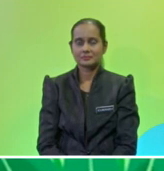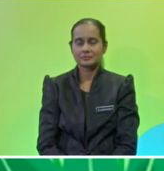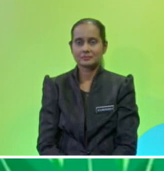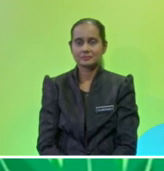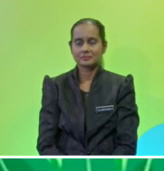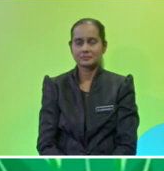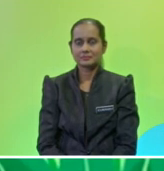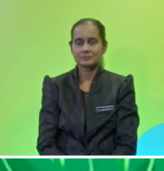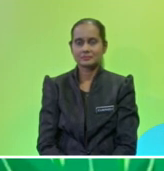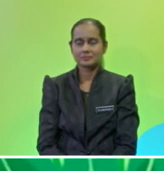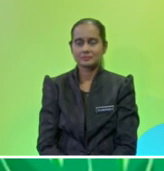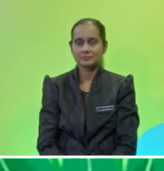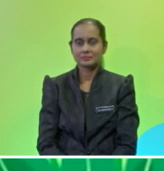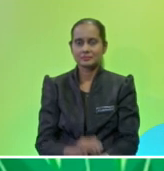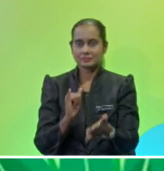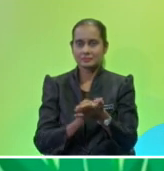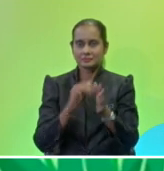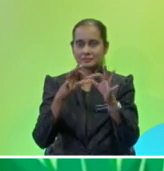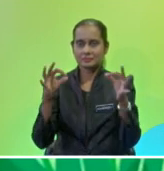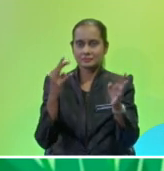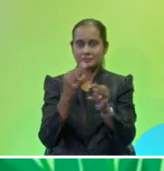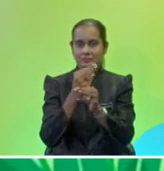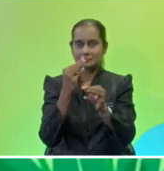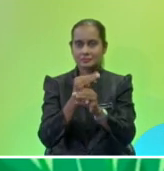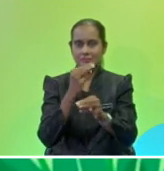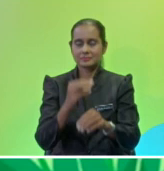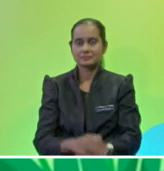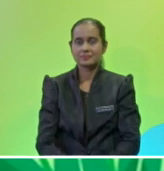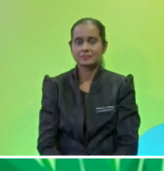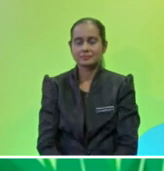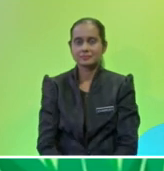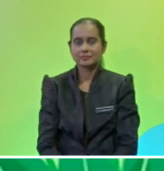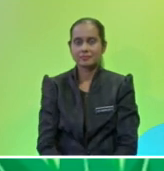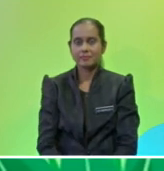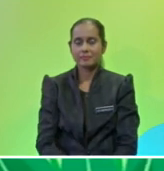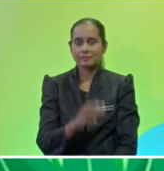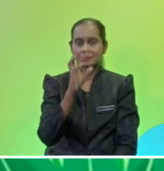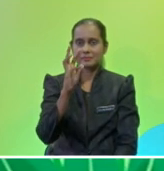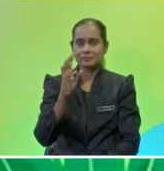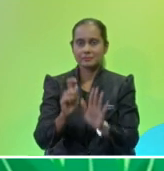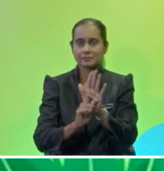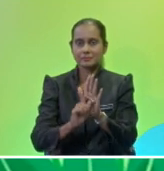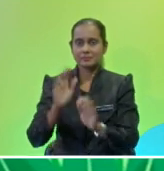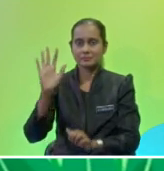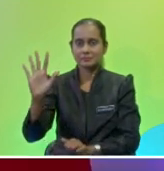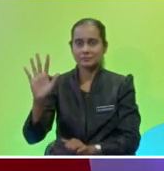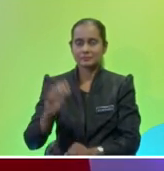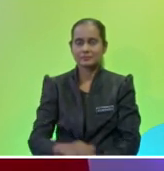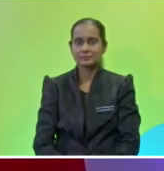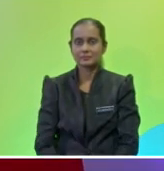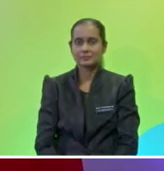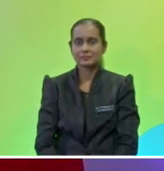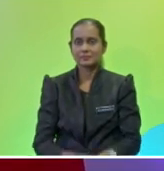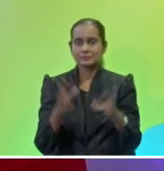sama kayak meti-metinya 6 + 5 = 11 6 + 5 ini ialah bilangan yang kita nak tambah